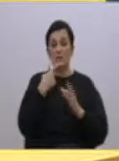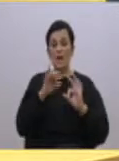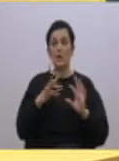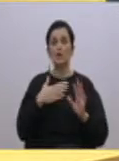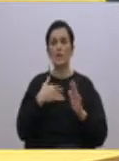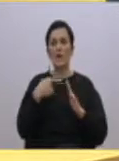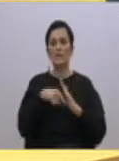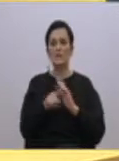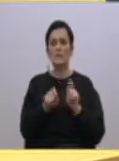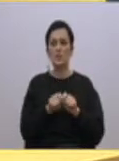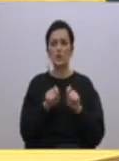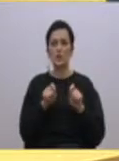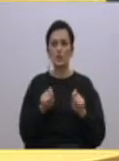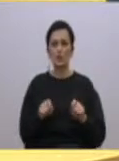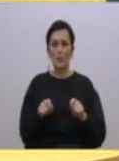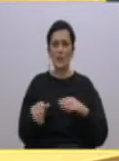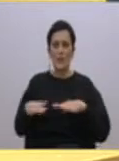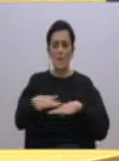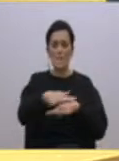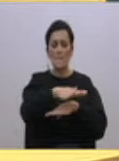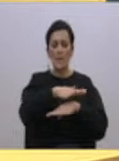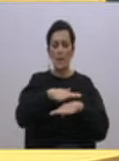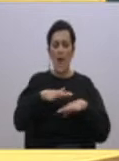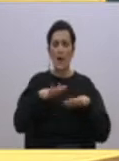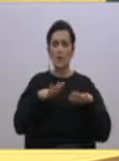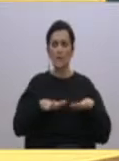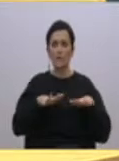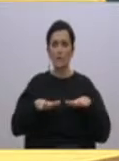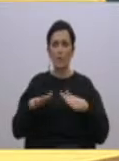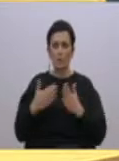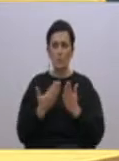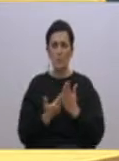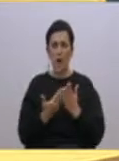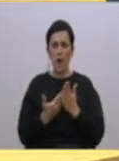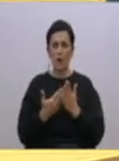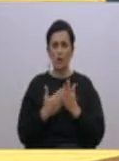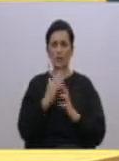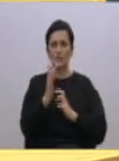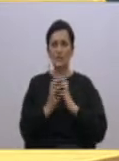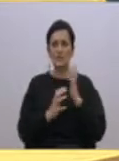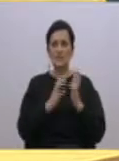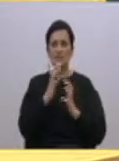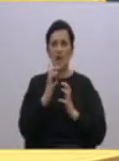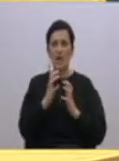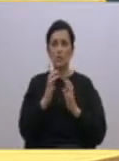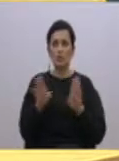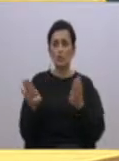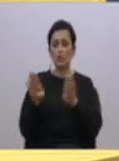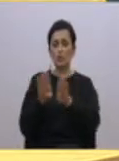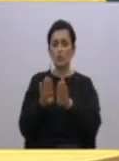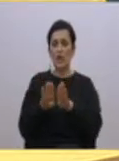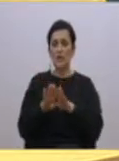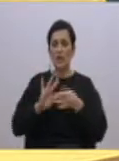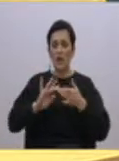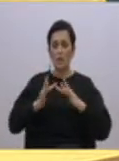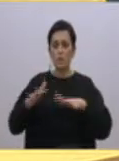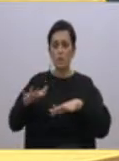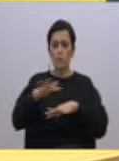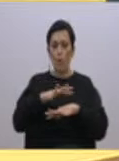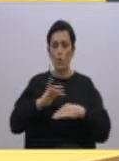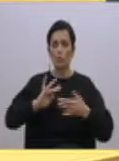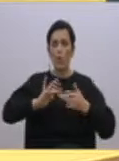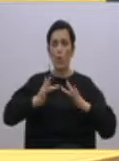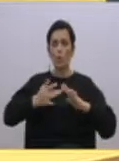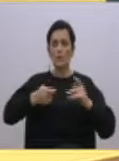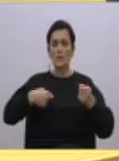შექმნილი ინტერაქტიული პლატფორმები, რომელიცაა მაგალითად საერთაშორისო შედარებების პორტალი, ონლაინ ბიზნეს